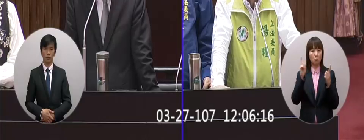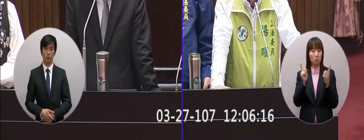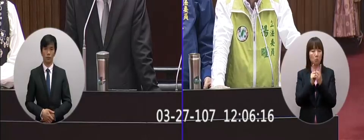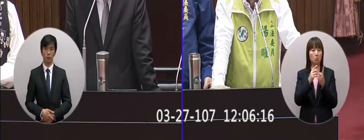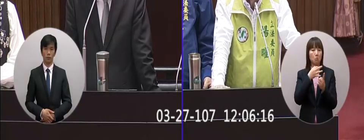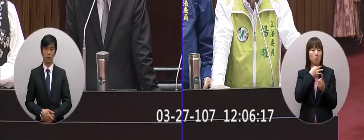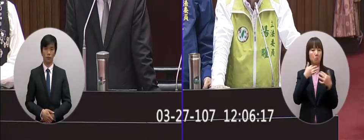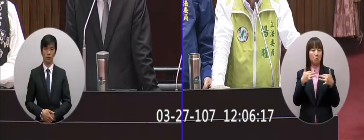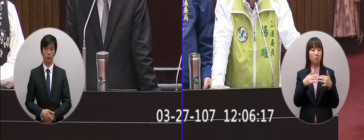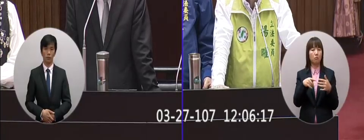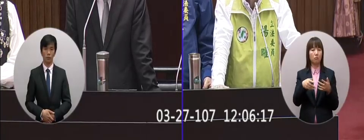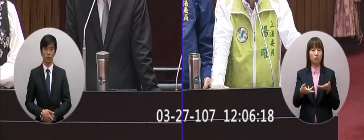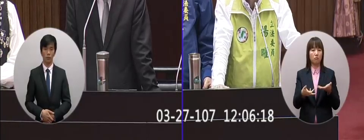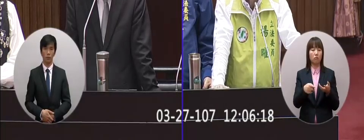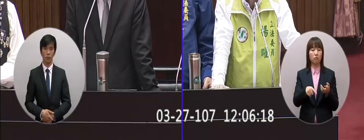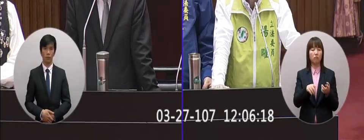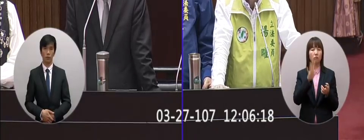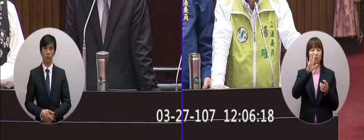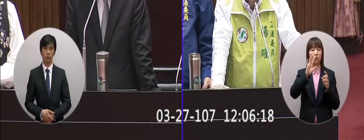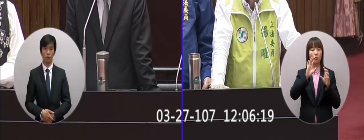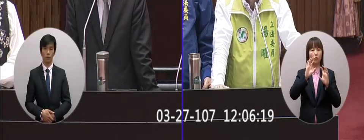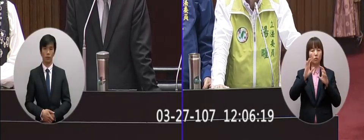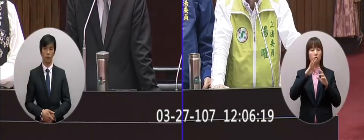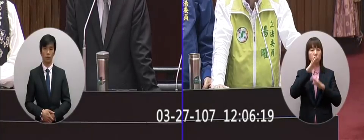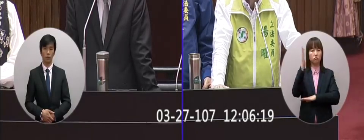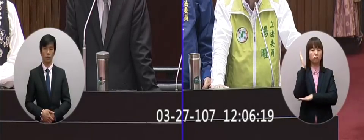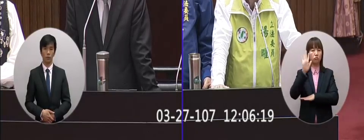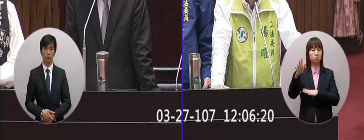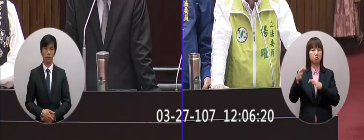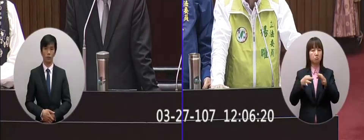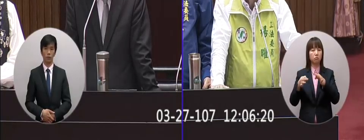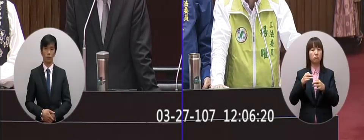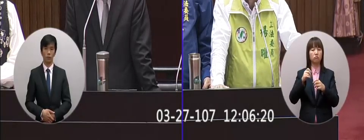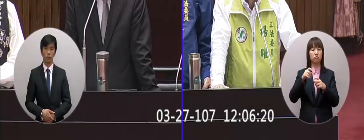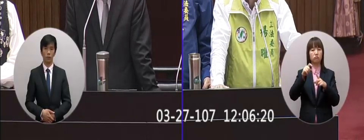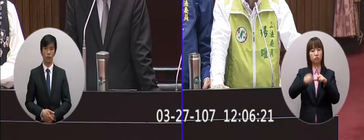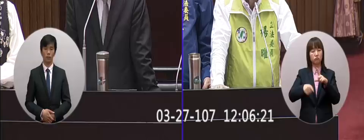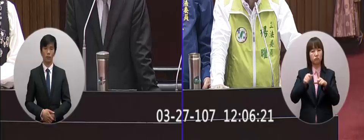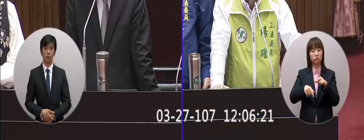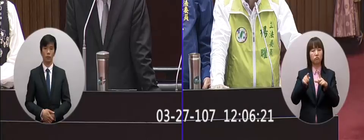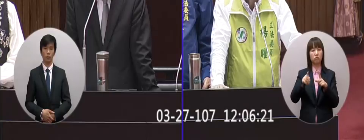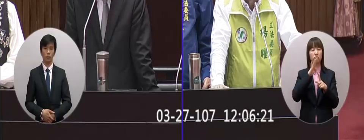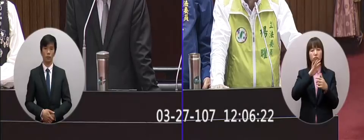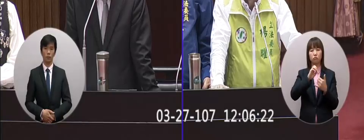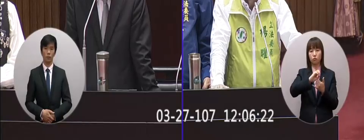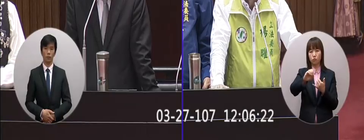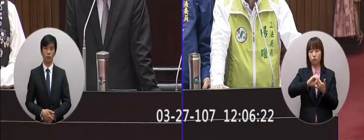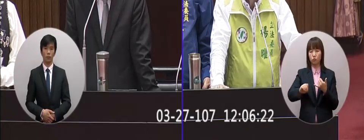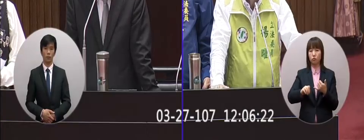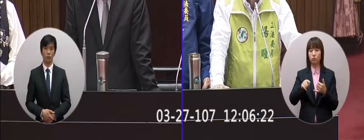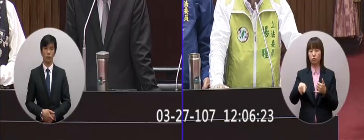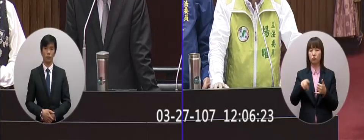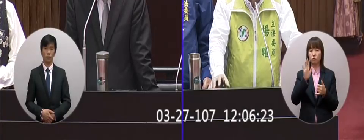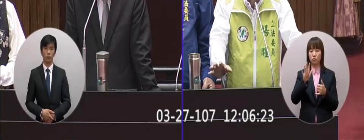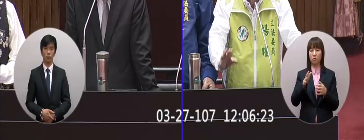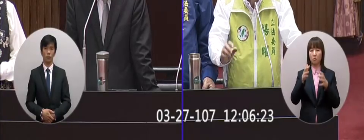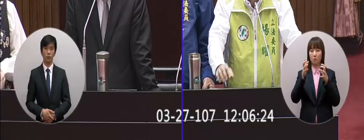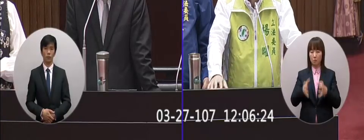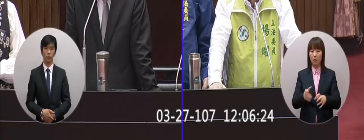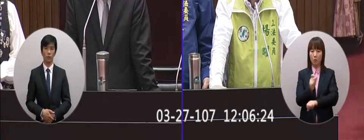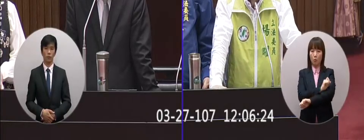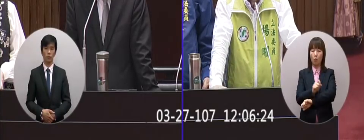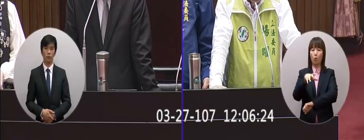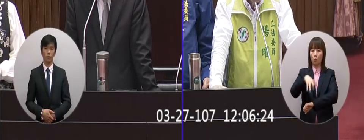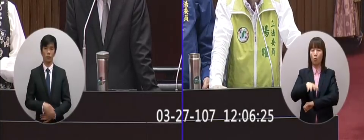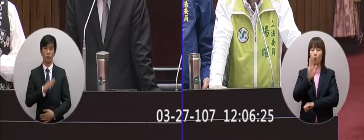就是我们其实有一些国营事业单位，他在 他在离岛是有是有办事处